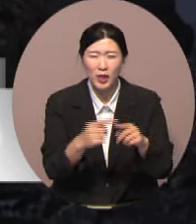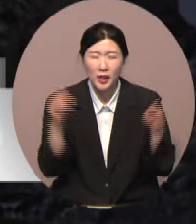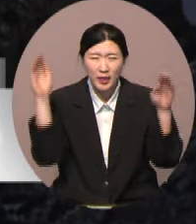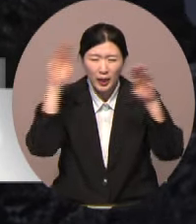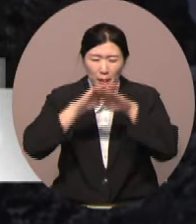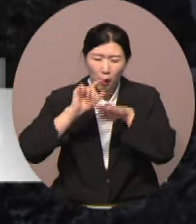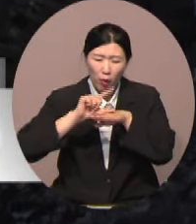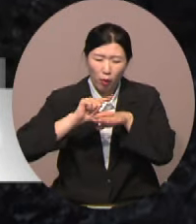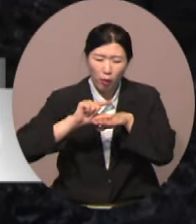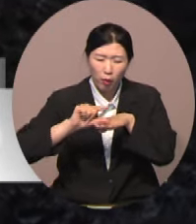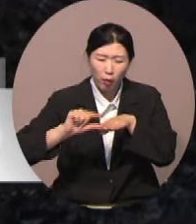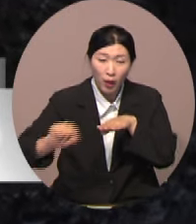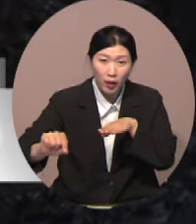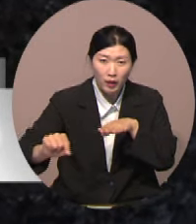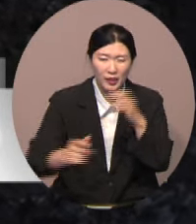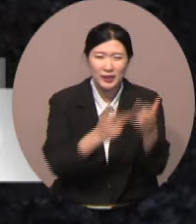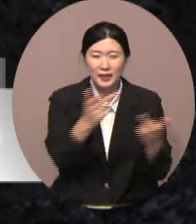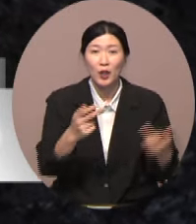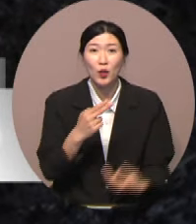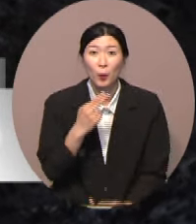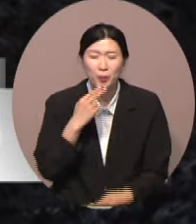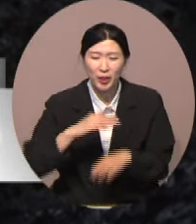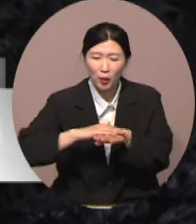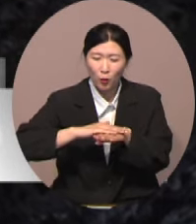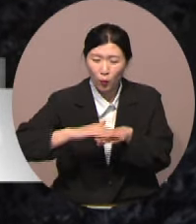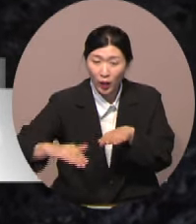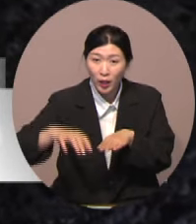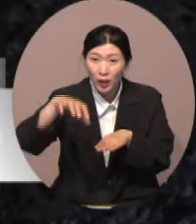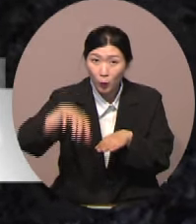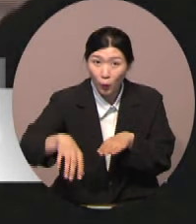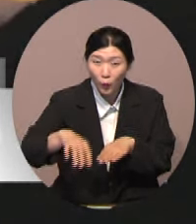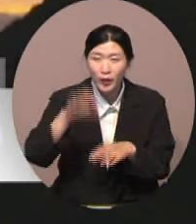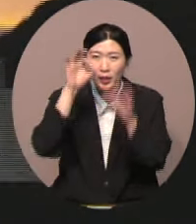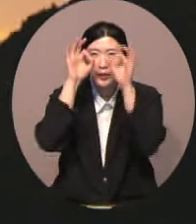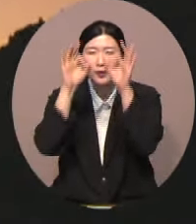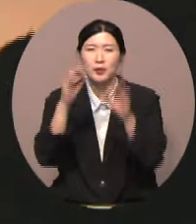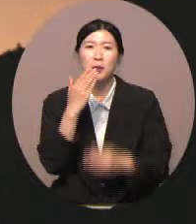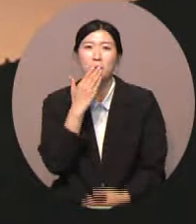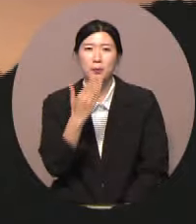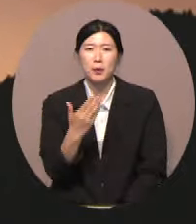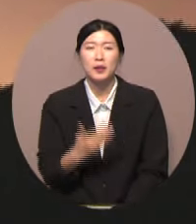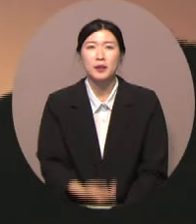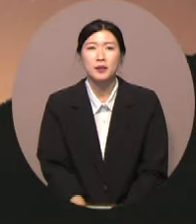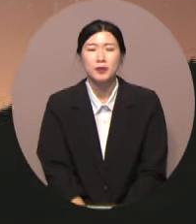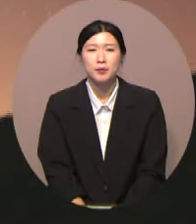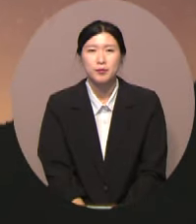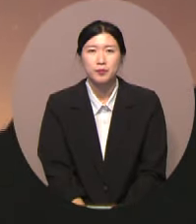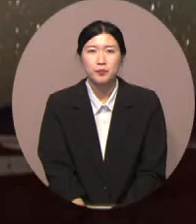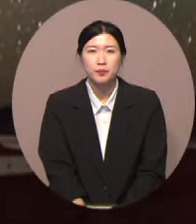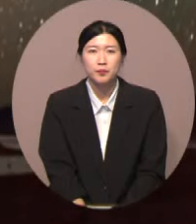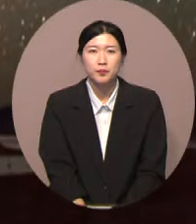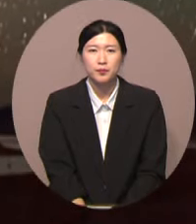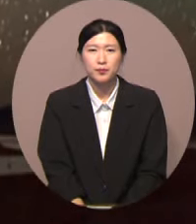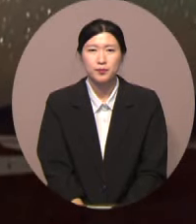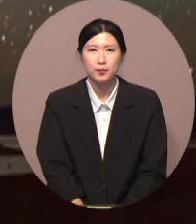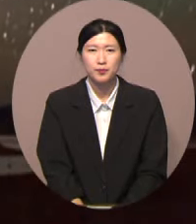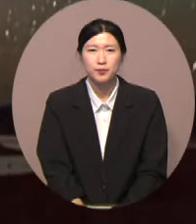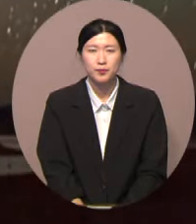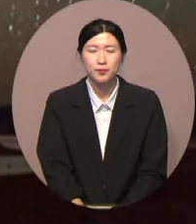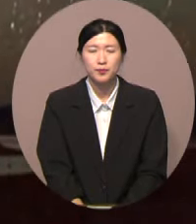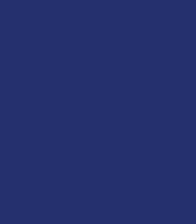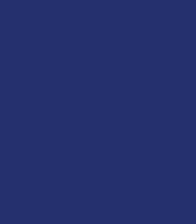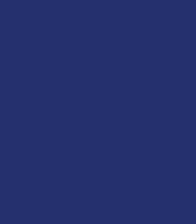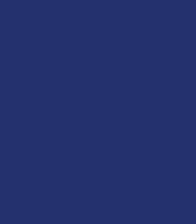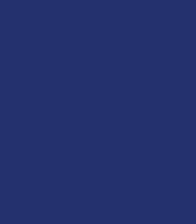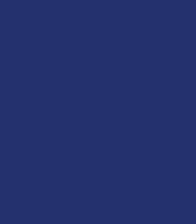벗어나 깜깜하고 주위에 산이나 높은 건물 없이 사방이 트여 있는 곳이 적합하다고 천문연은 설명했습니다